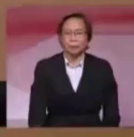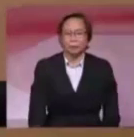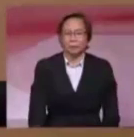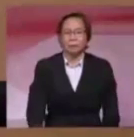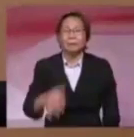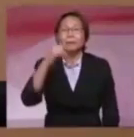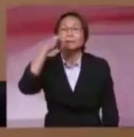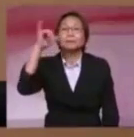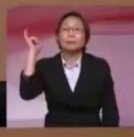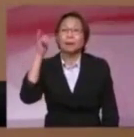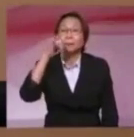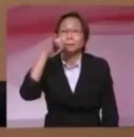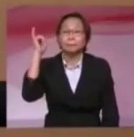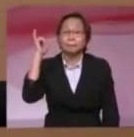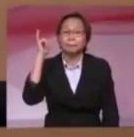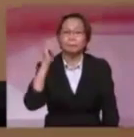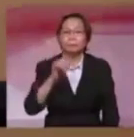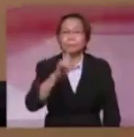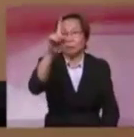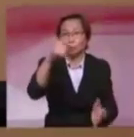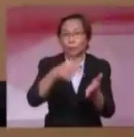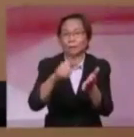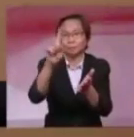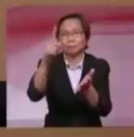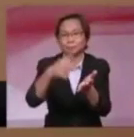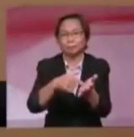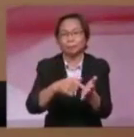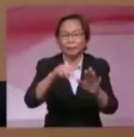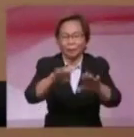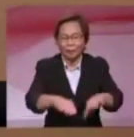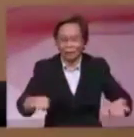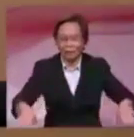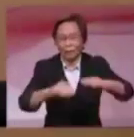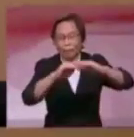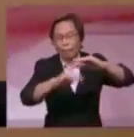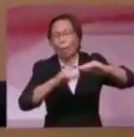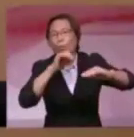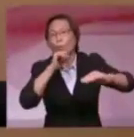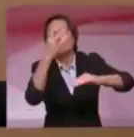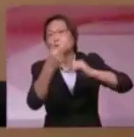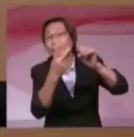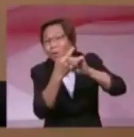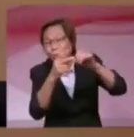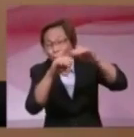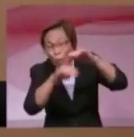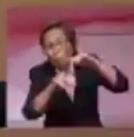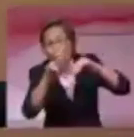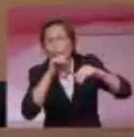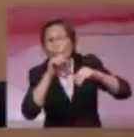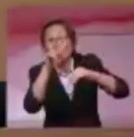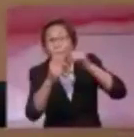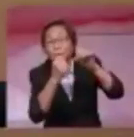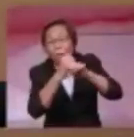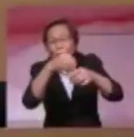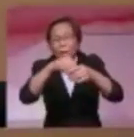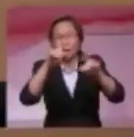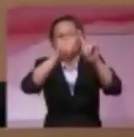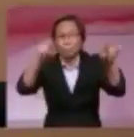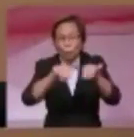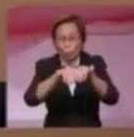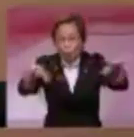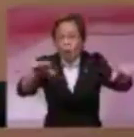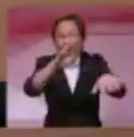Hai malam hari satu lagi kanak-kanak dibawah umur dua tahun di dalam website